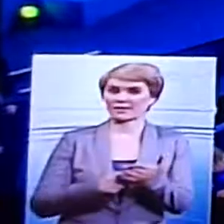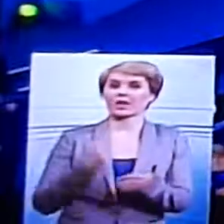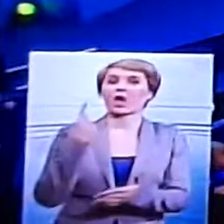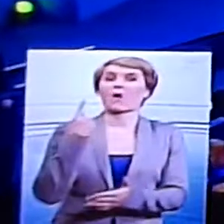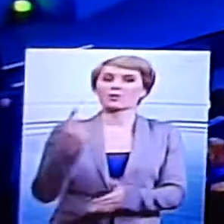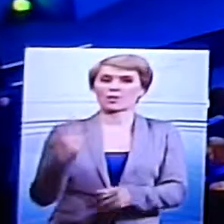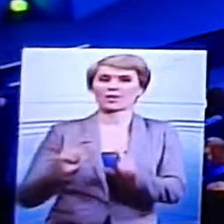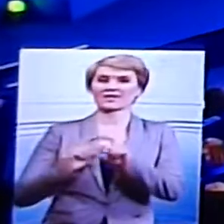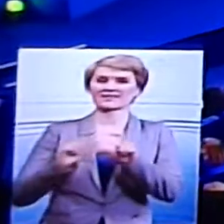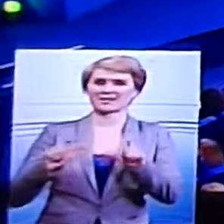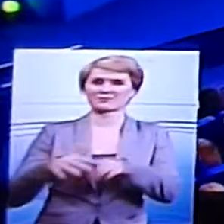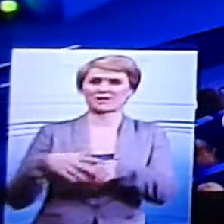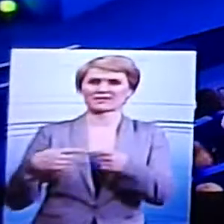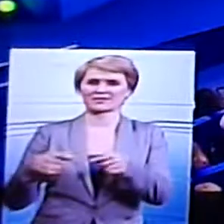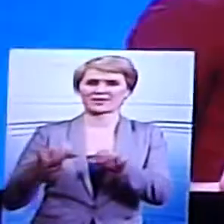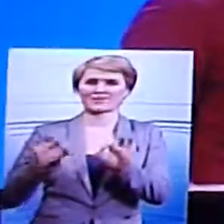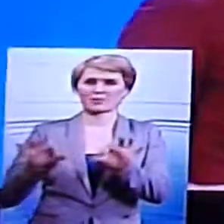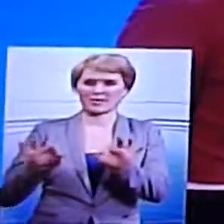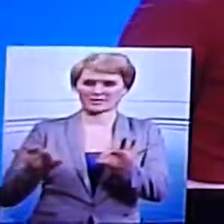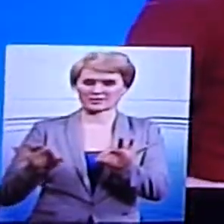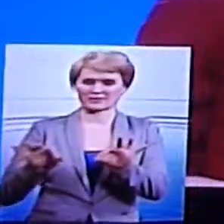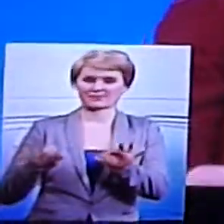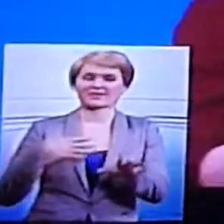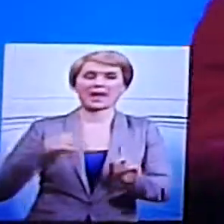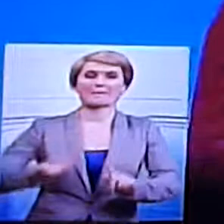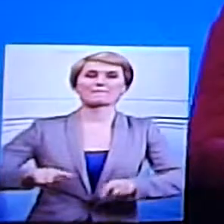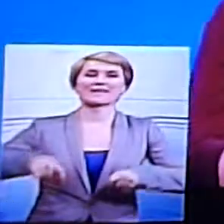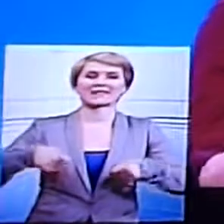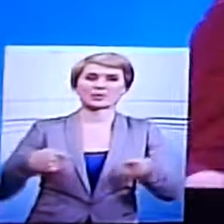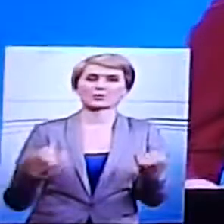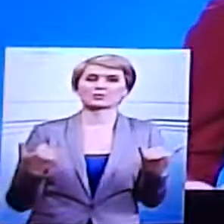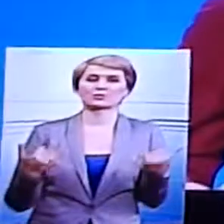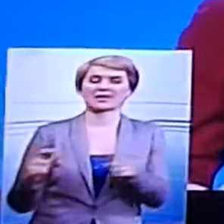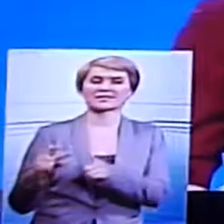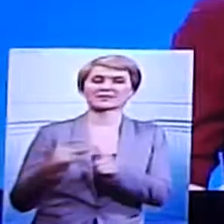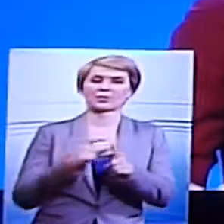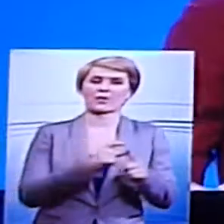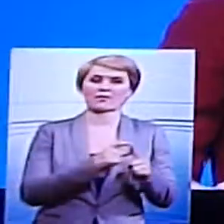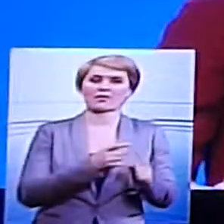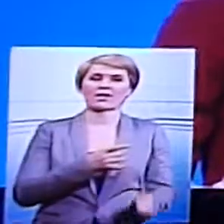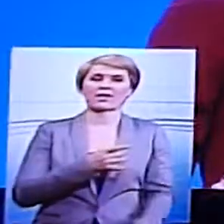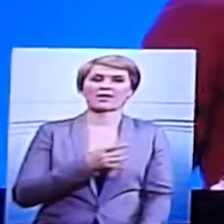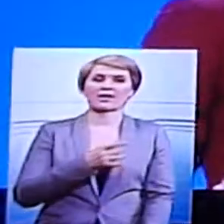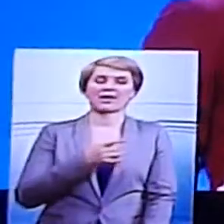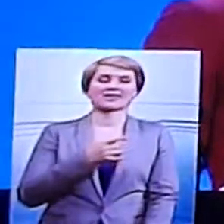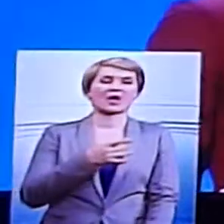масової інформації. І я передаю зараз слово регіональному